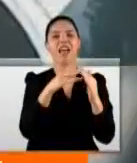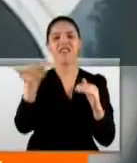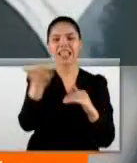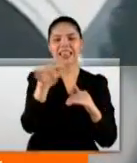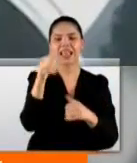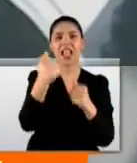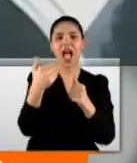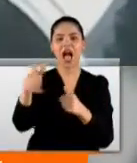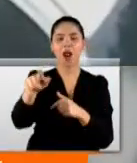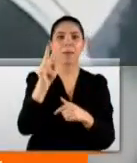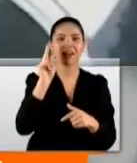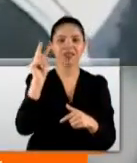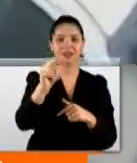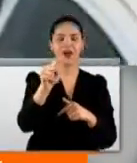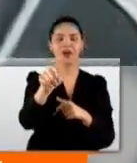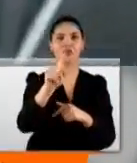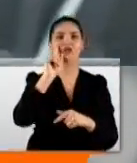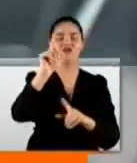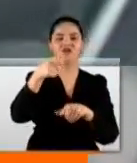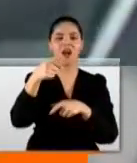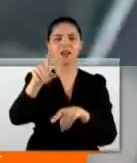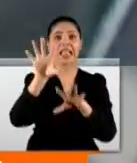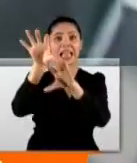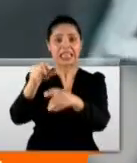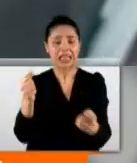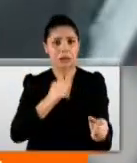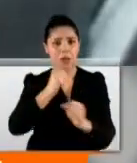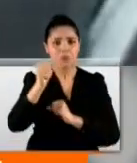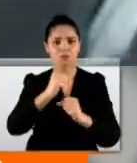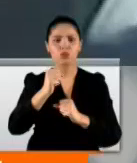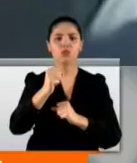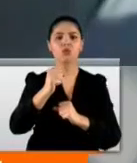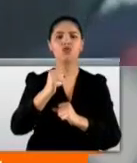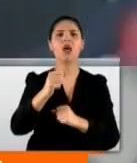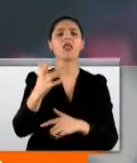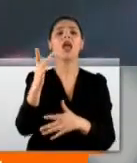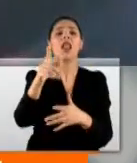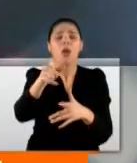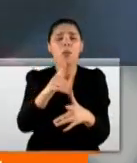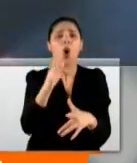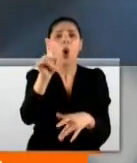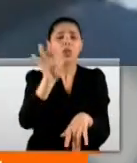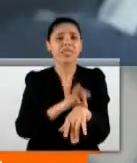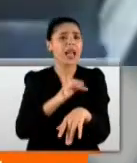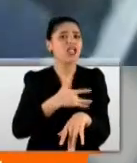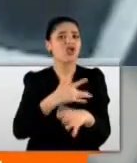otomobilinin başında iş üstünde fark etti. Yakalamaya çalıştı ama neredeyse canından oluyordu.